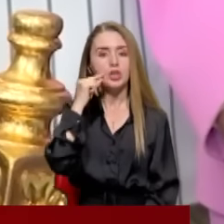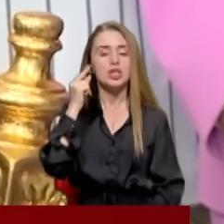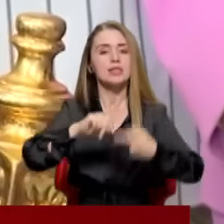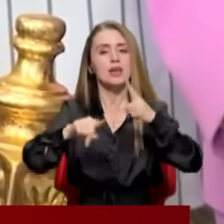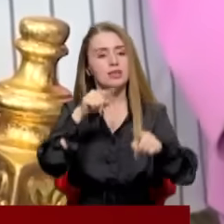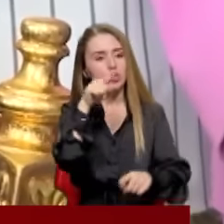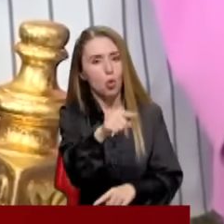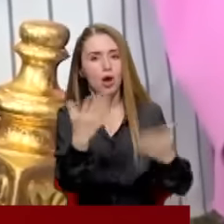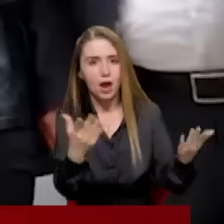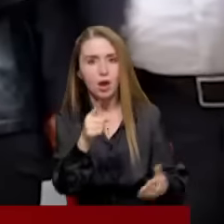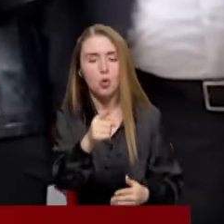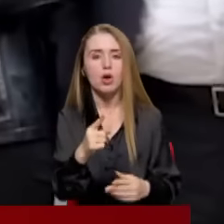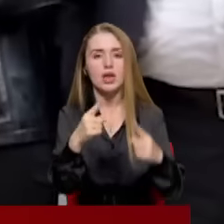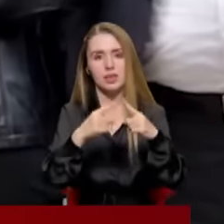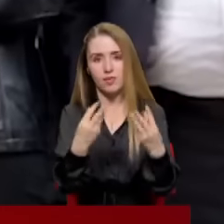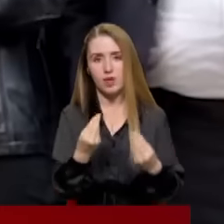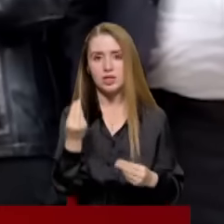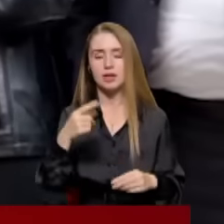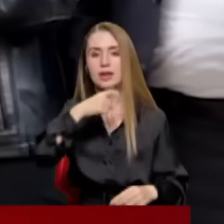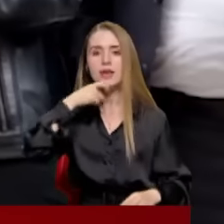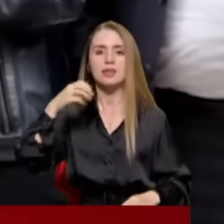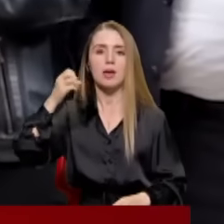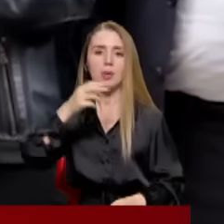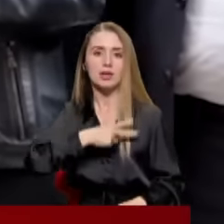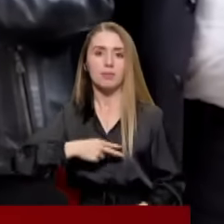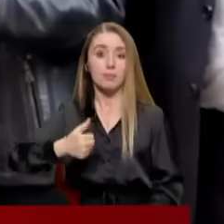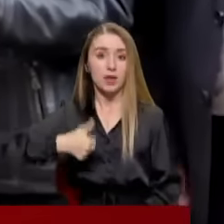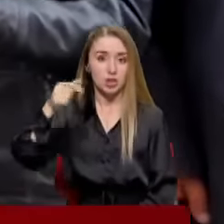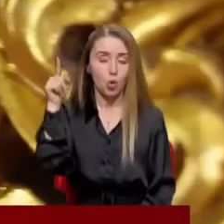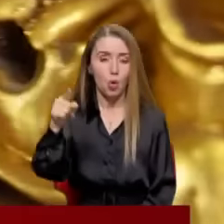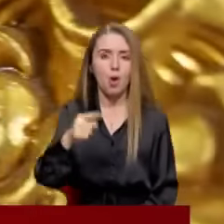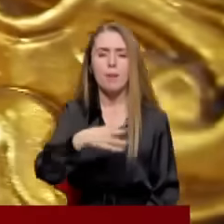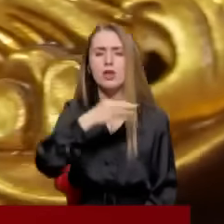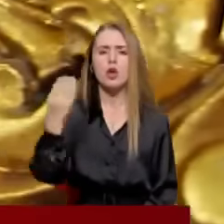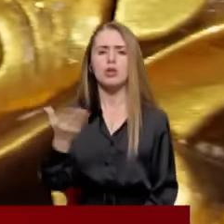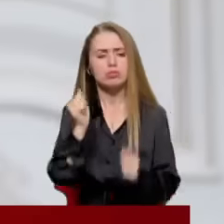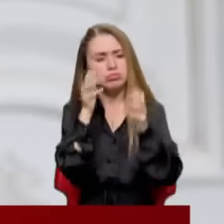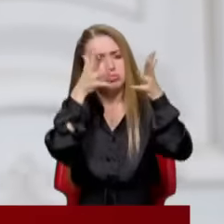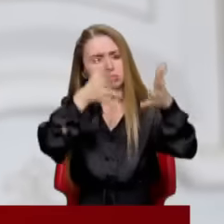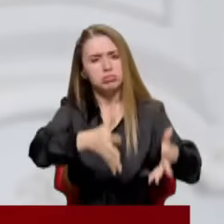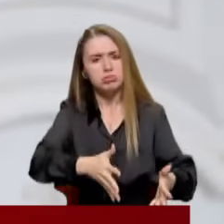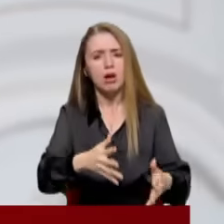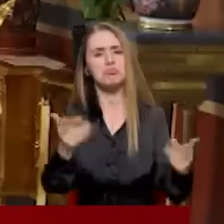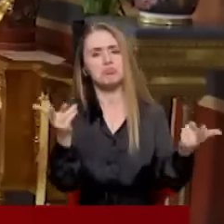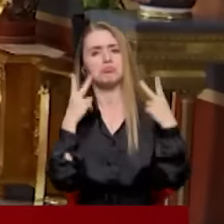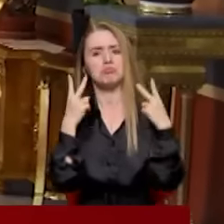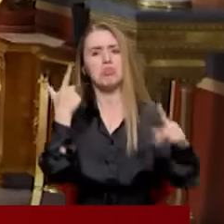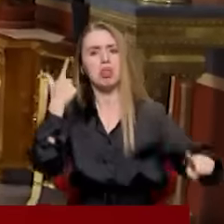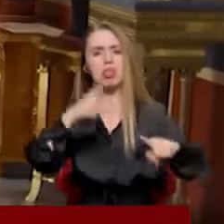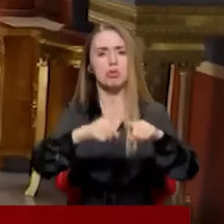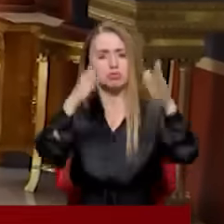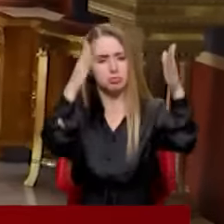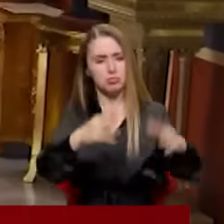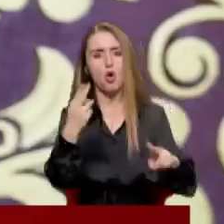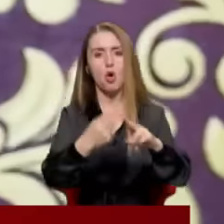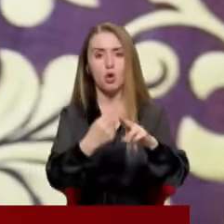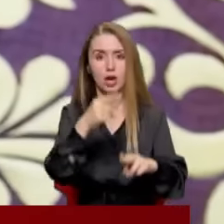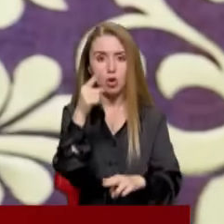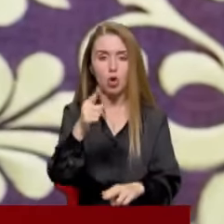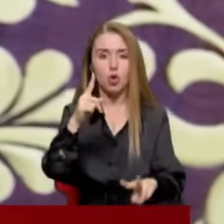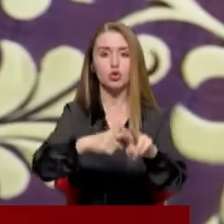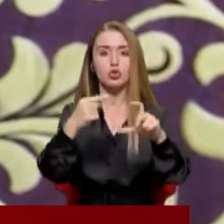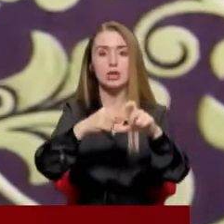siyasetçi ise siyasetçi verecek. Eski AK Partili Başkan Mehmet Çerçi'nin milyonlarca lira harcadığı Gösterişin lüksün en somut örneklerinden olan